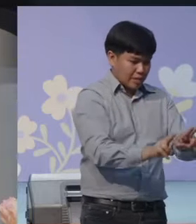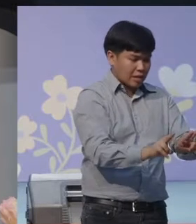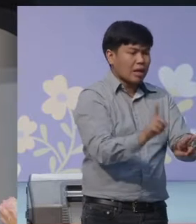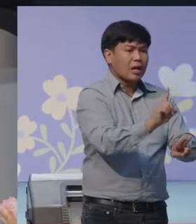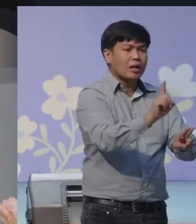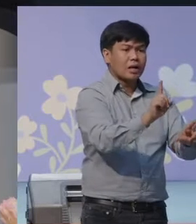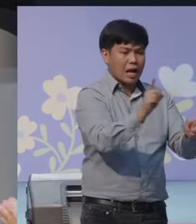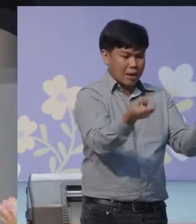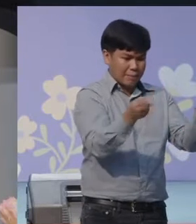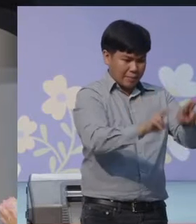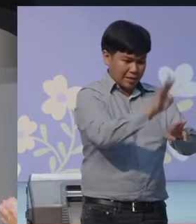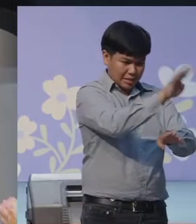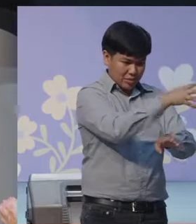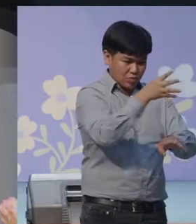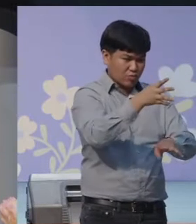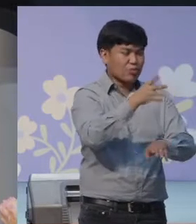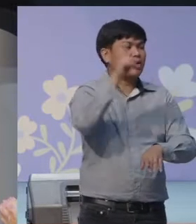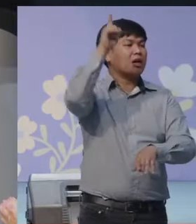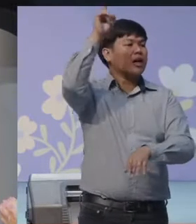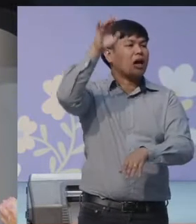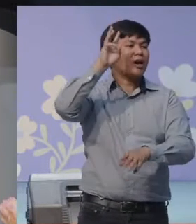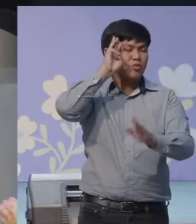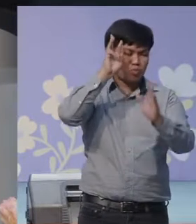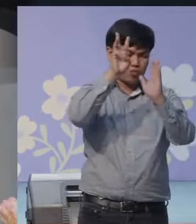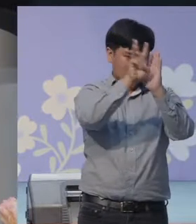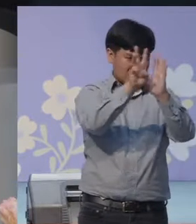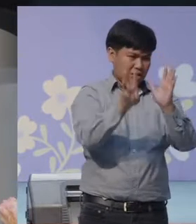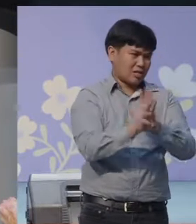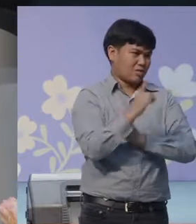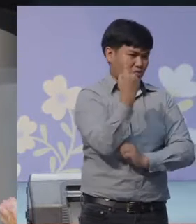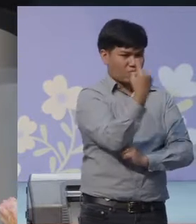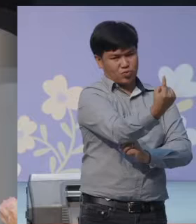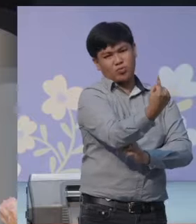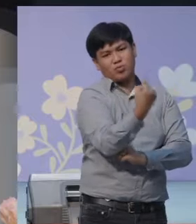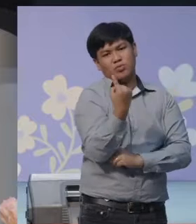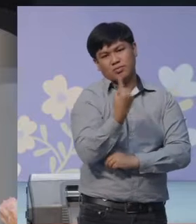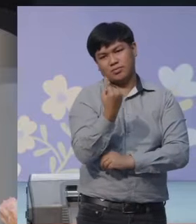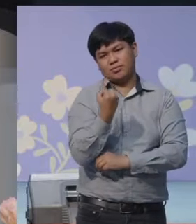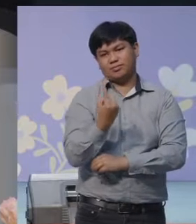buhay ayon sa kanyang mabuting layunin at kalooban.